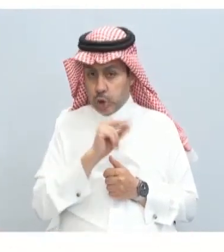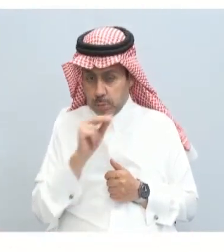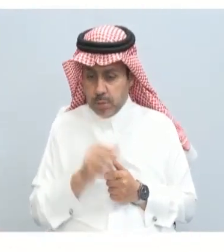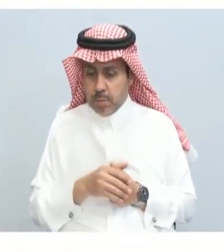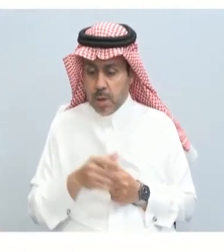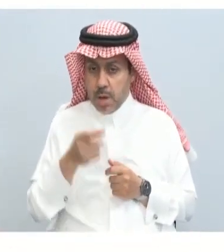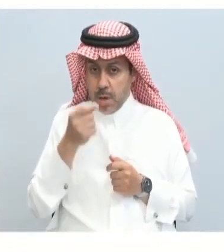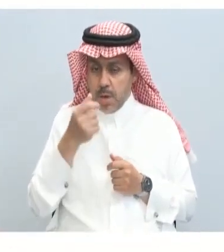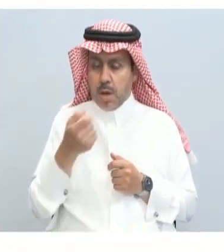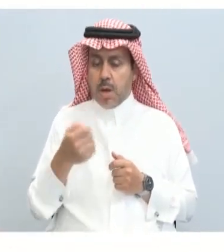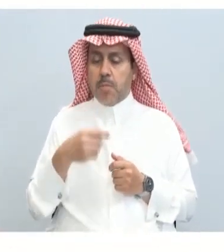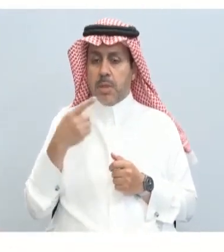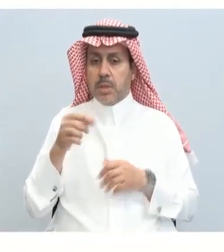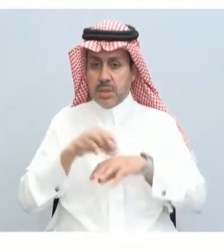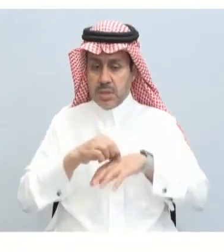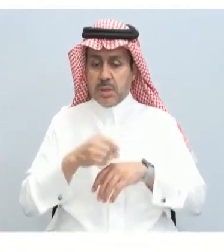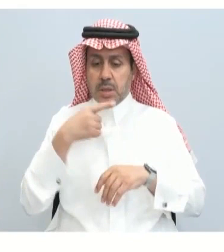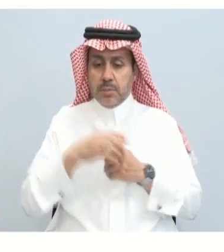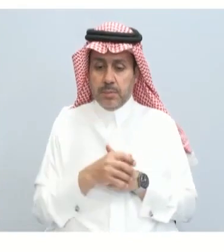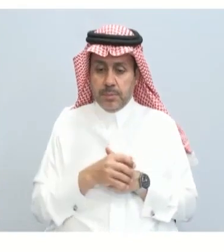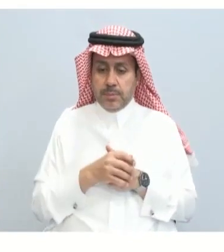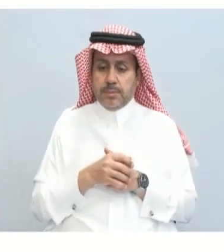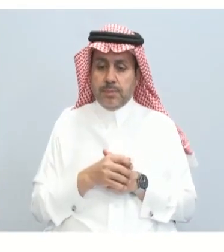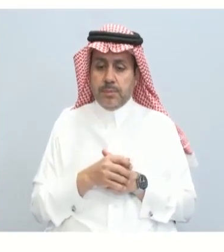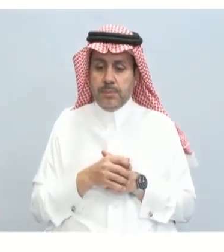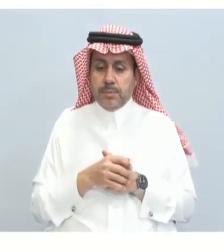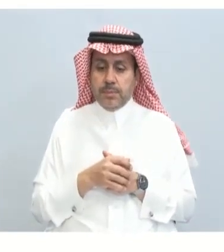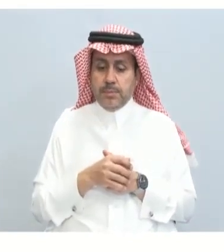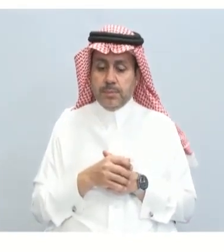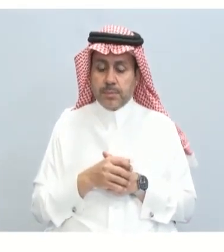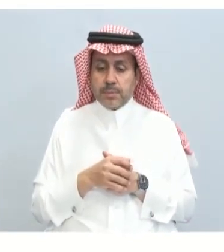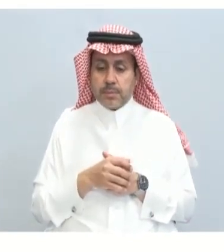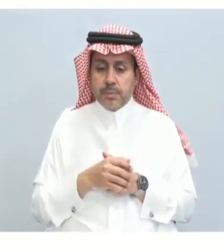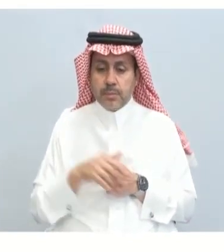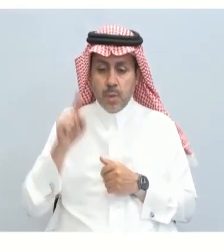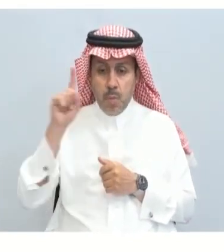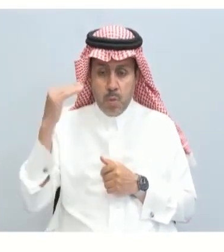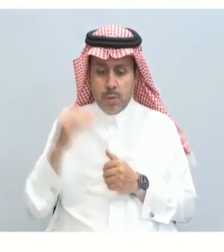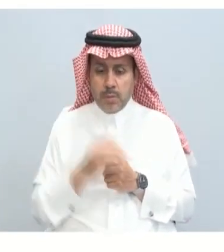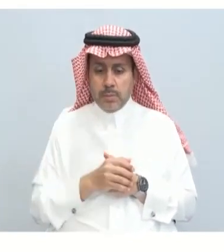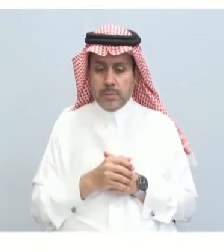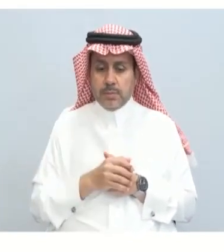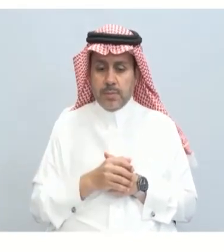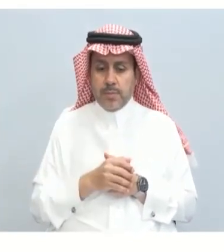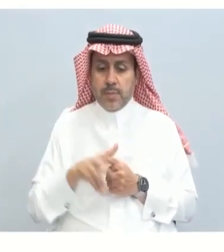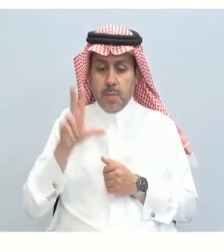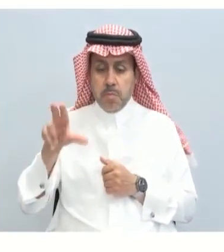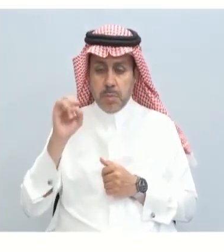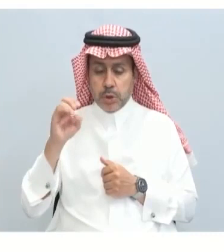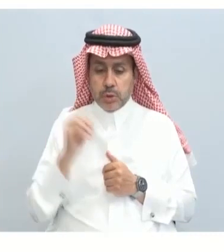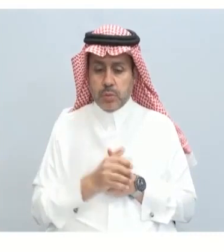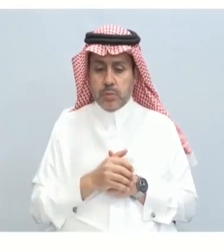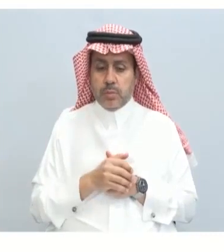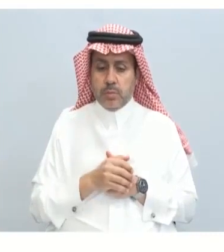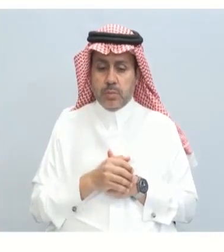المال بانسان وحذف المشبه به وتبشيه من لوازمه وهي الصوت وبح بحه صوت قال متنبي المجد